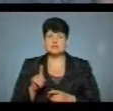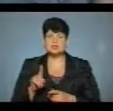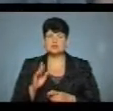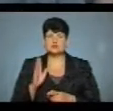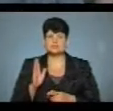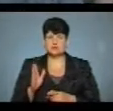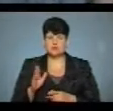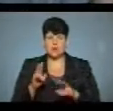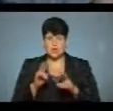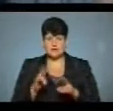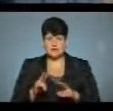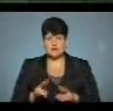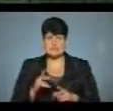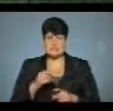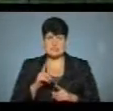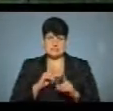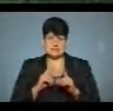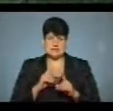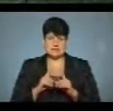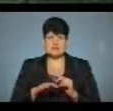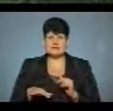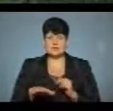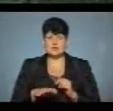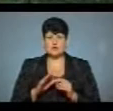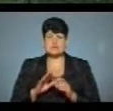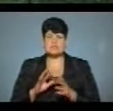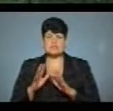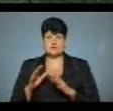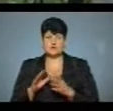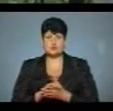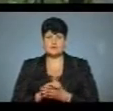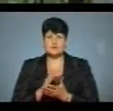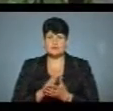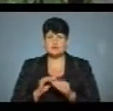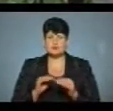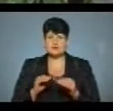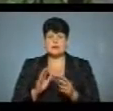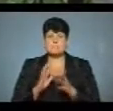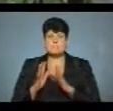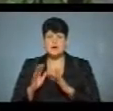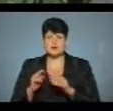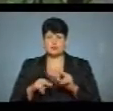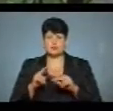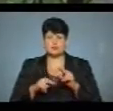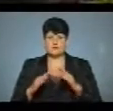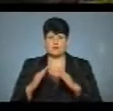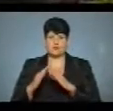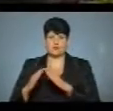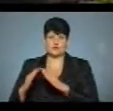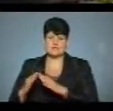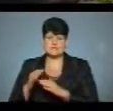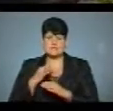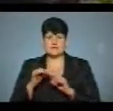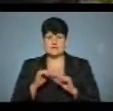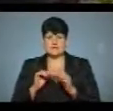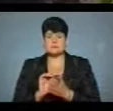буде розглядатися на сесіях. На території садівничого товариства мають засадити парк та побудувати будинки, повідомила